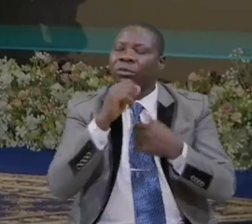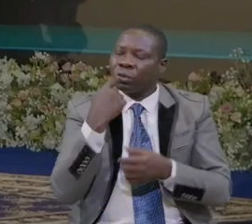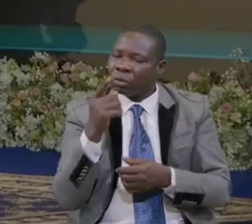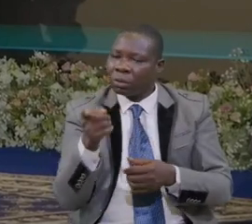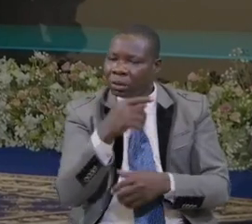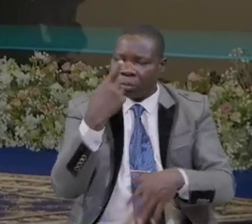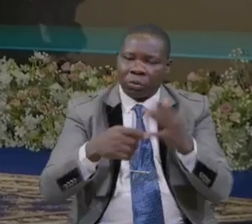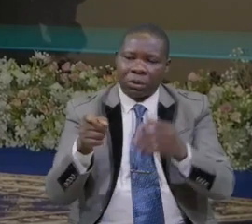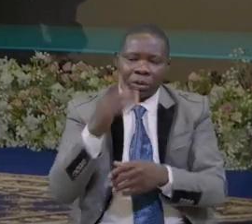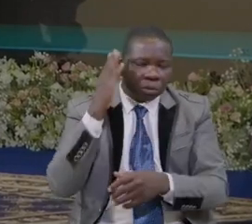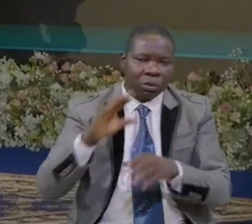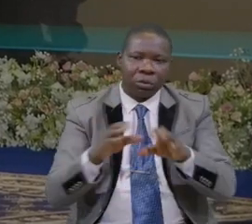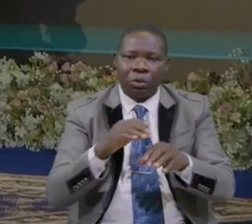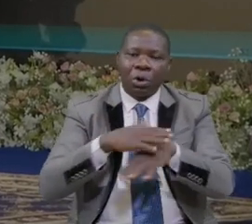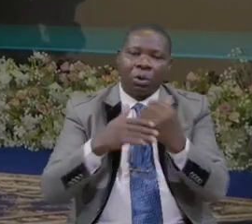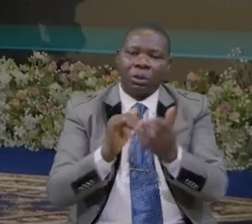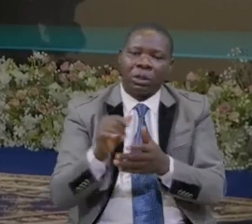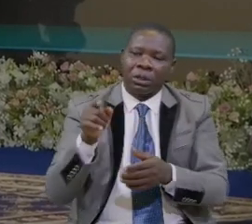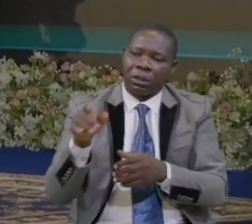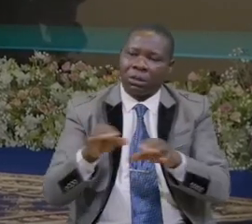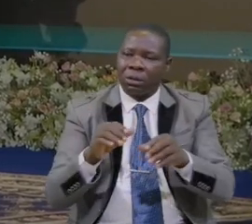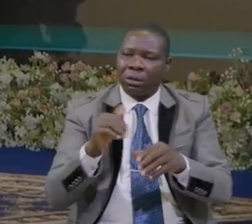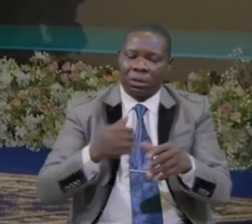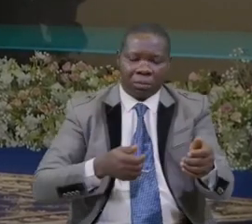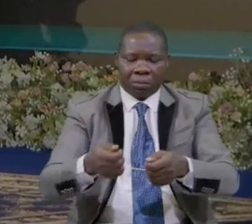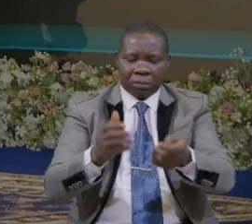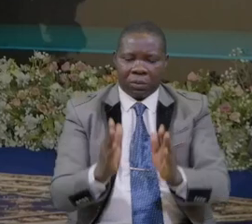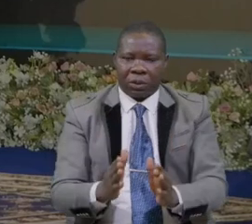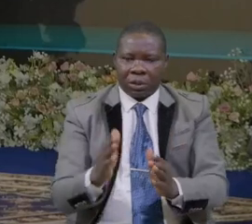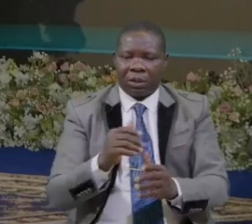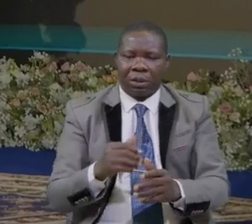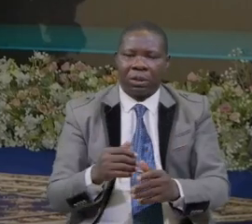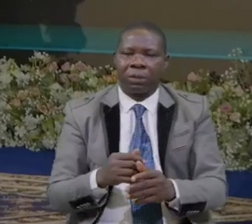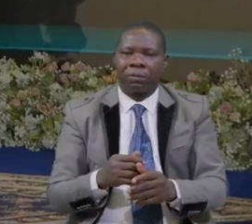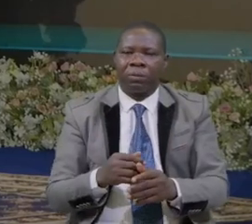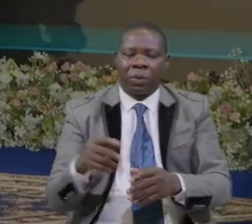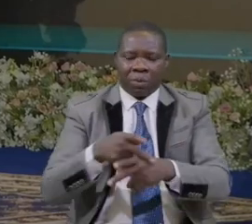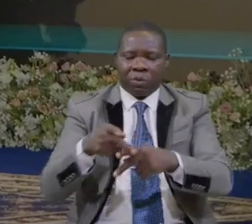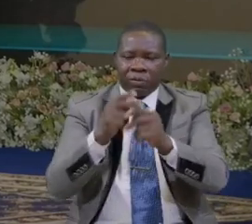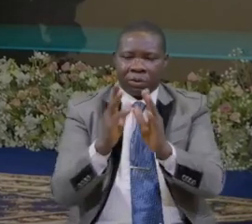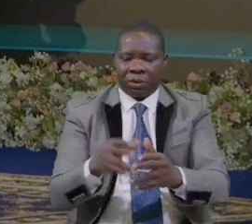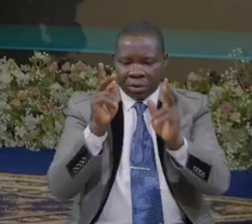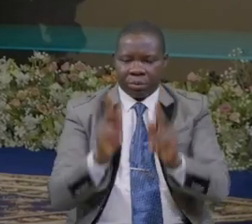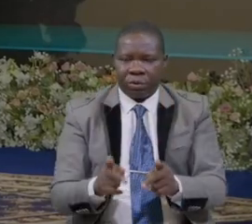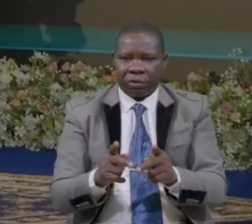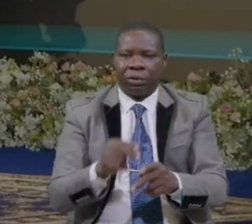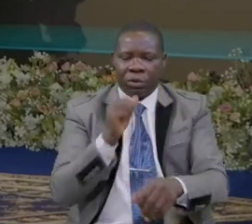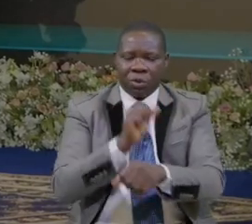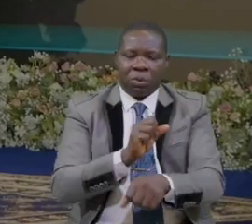faisait, un directeur, un professionnel, qui